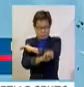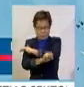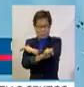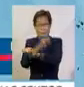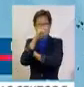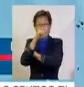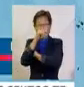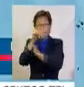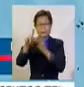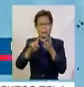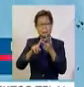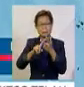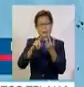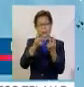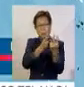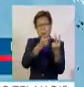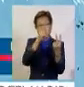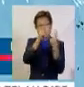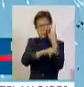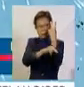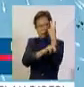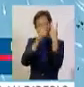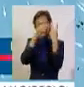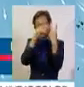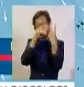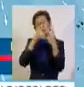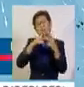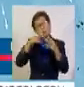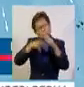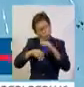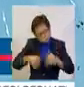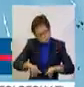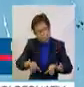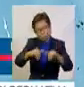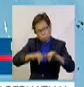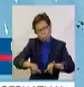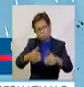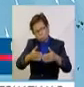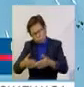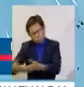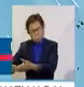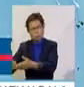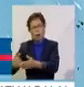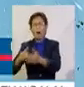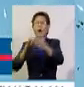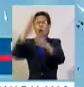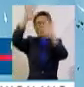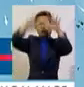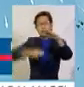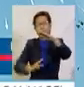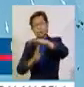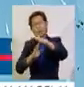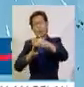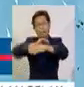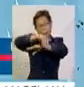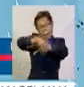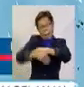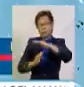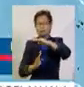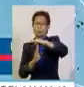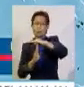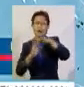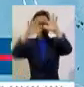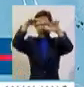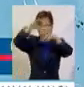negeri Melaka, diramalkan masih lagi berterusan dan akan mula reda menjelang lewat malam nanti. Pada malam